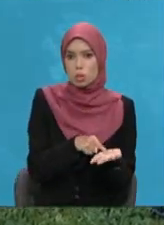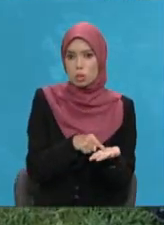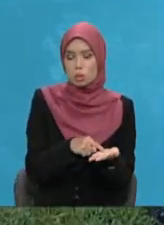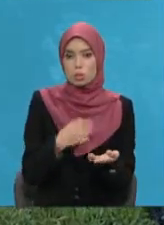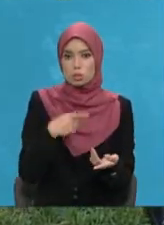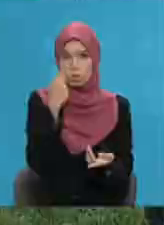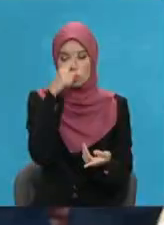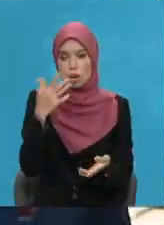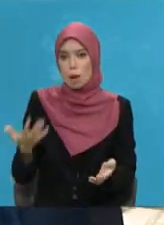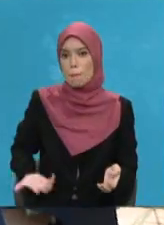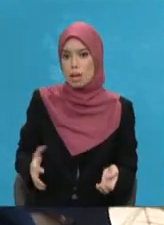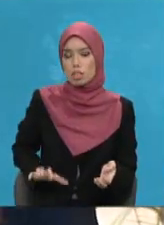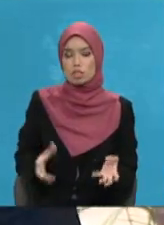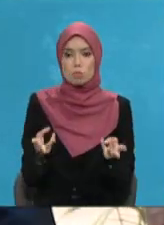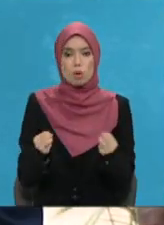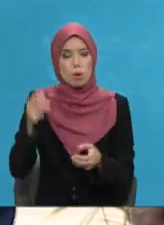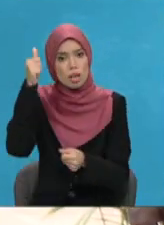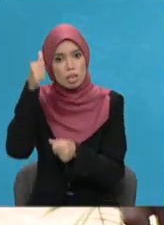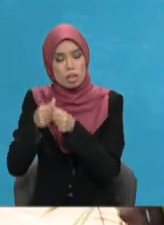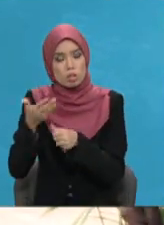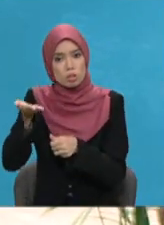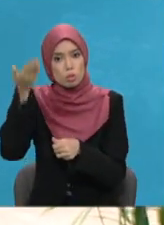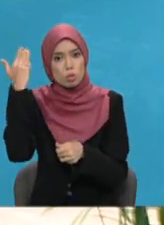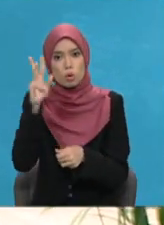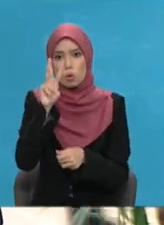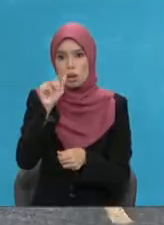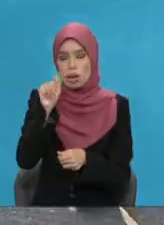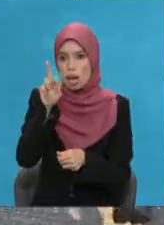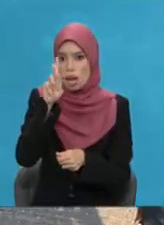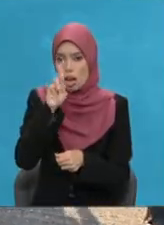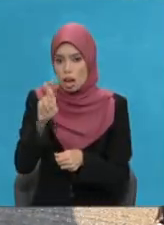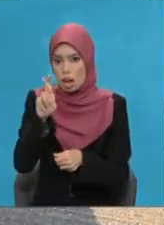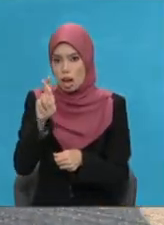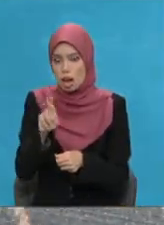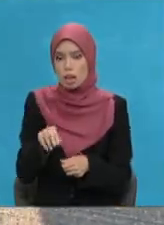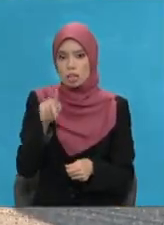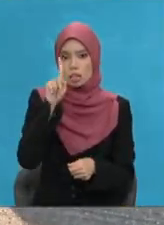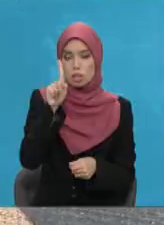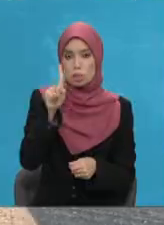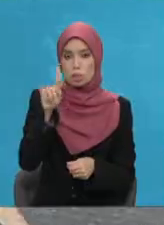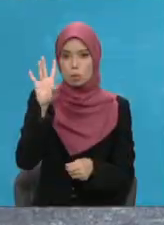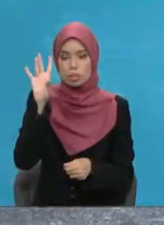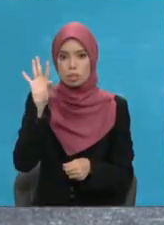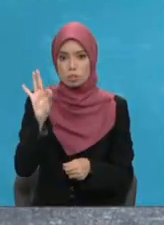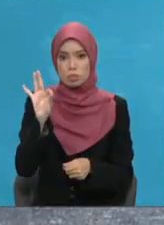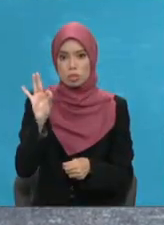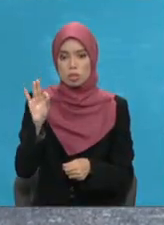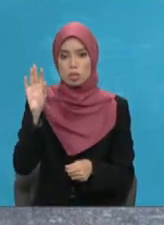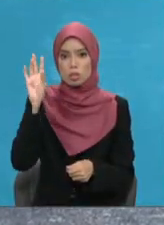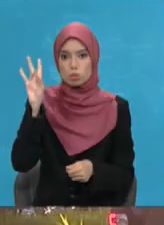Bangladesh bagi memperingati mereka yang terkorban dalam perang kemerdekaan Bangladesh pada tahun 1971